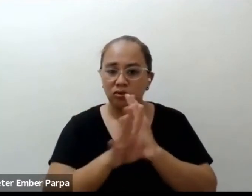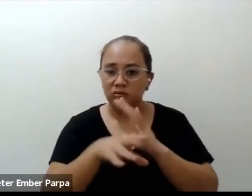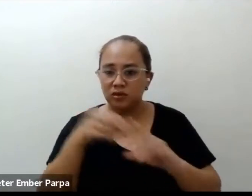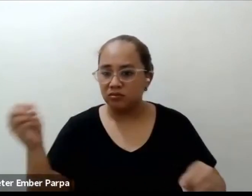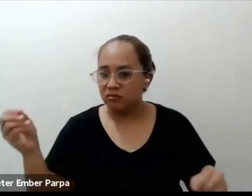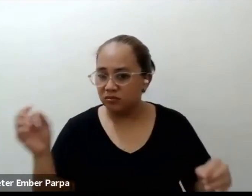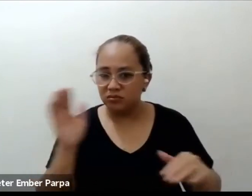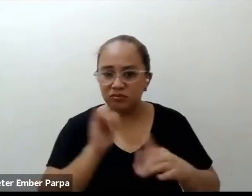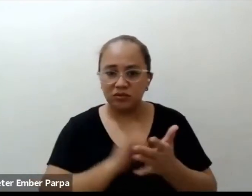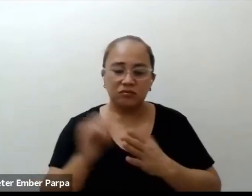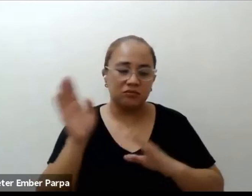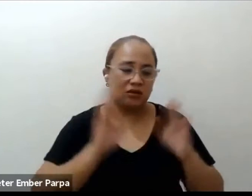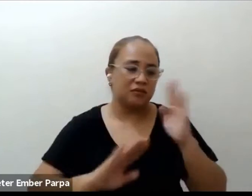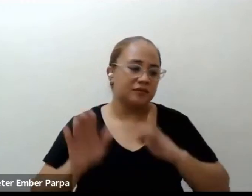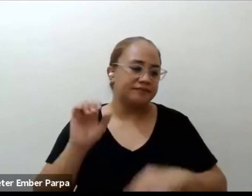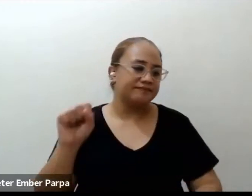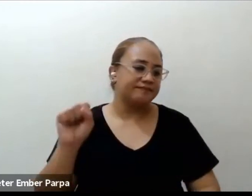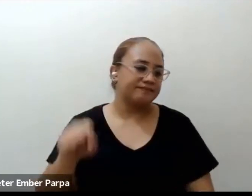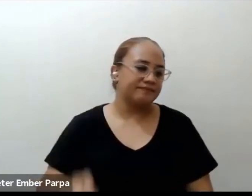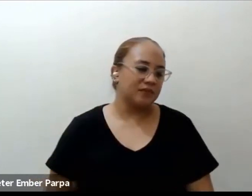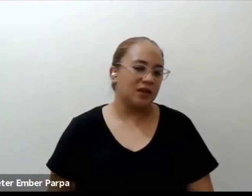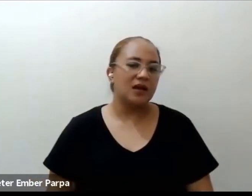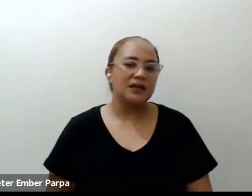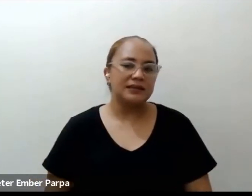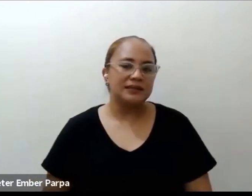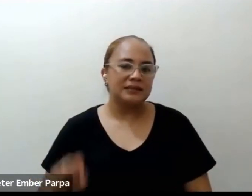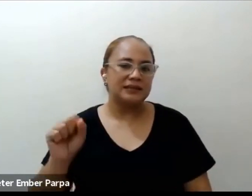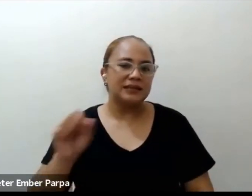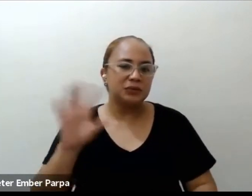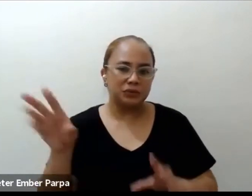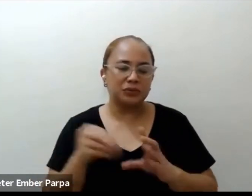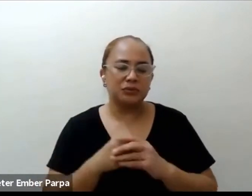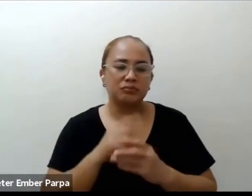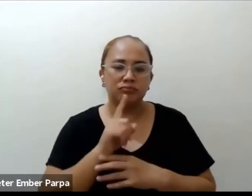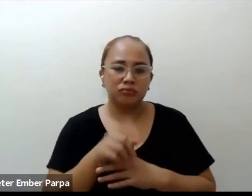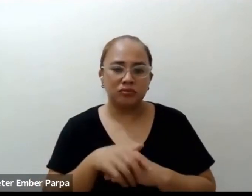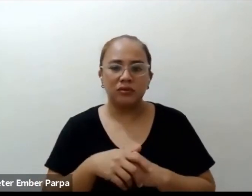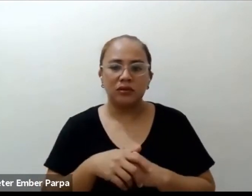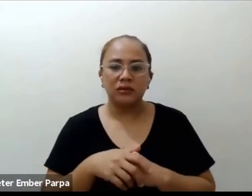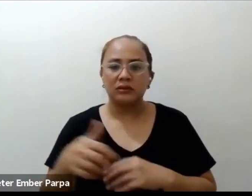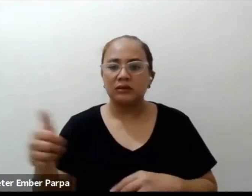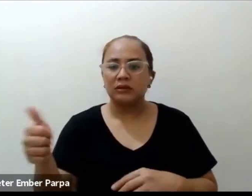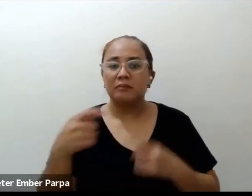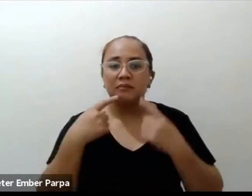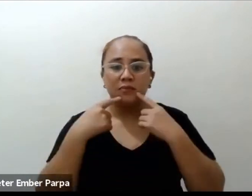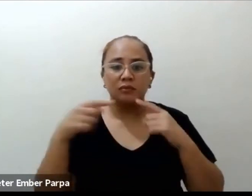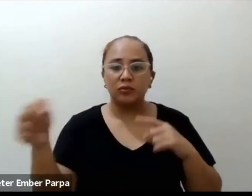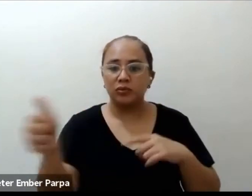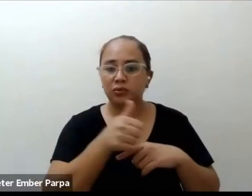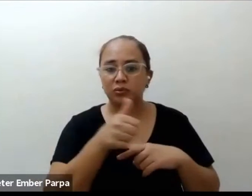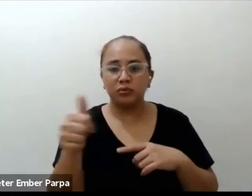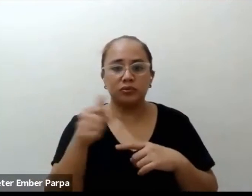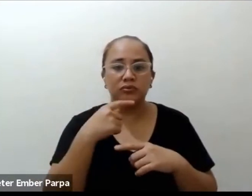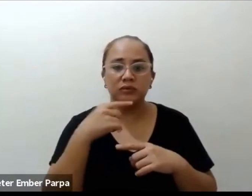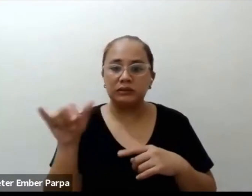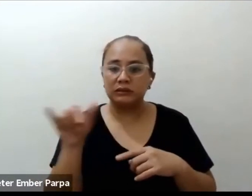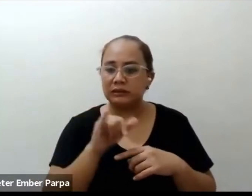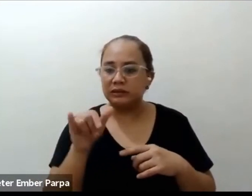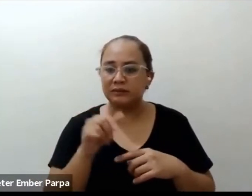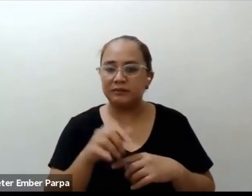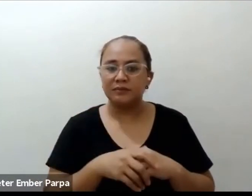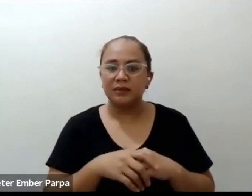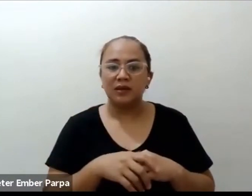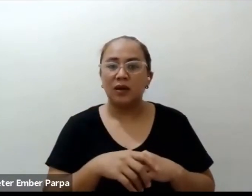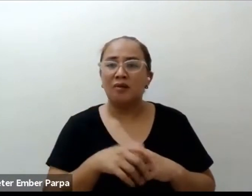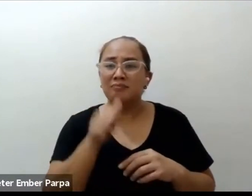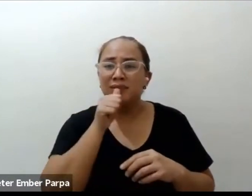Yeah. And you're sort of touching also on the fact that public transport is also very much privatized. No?